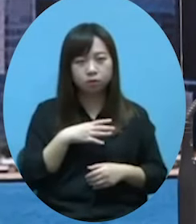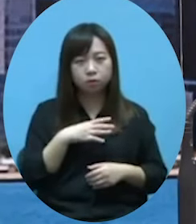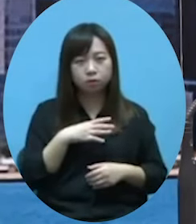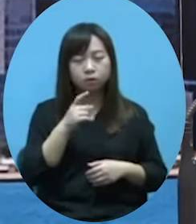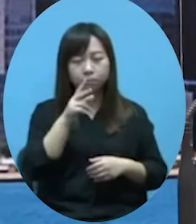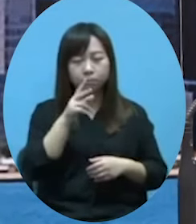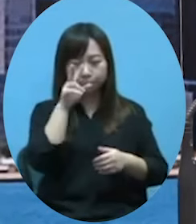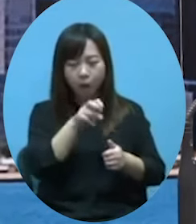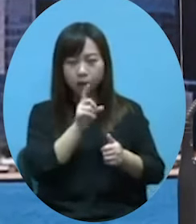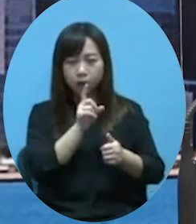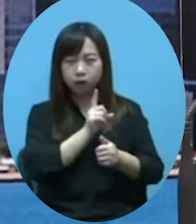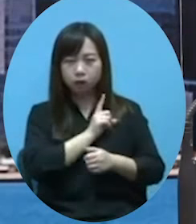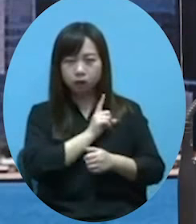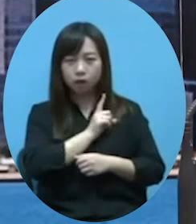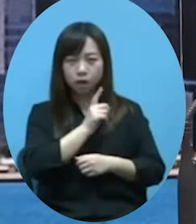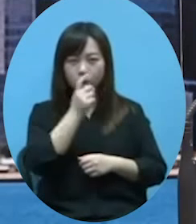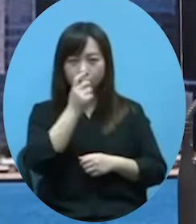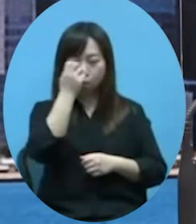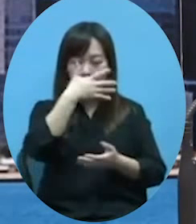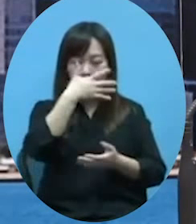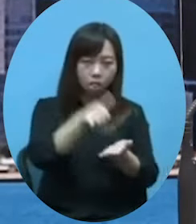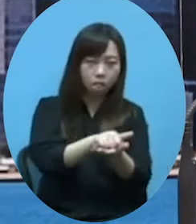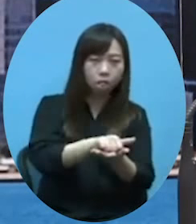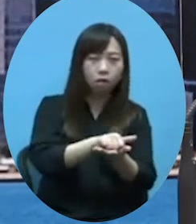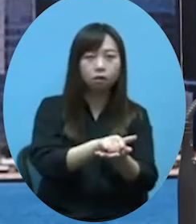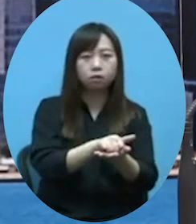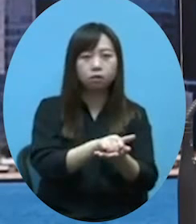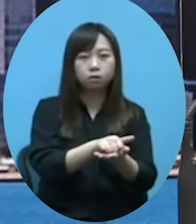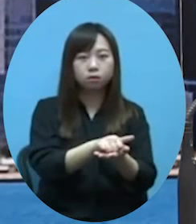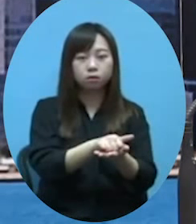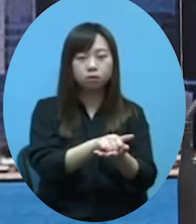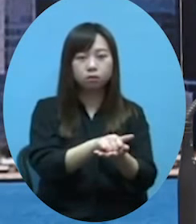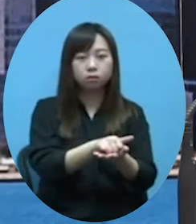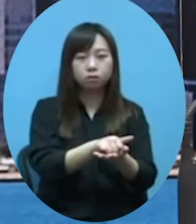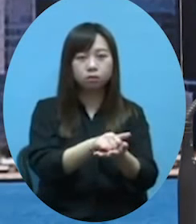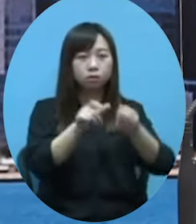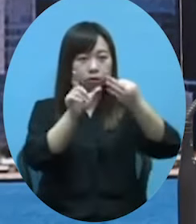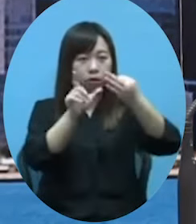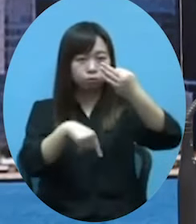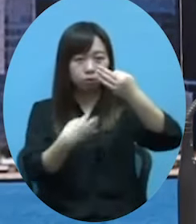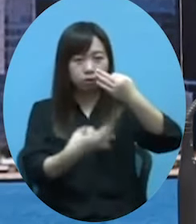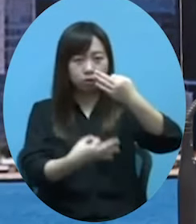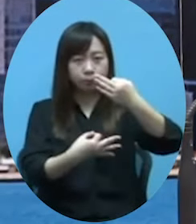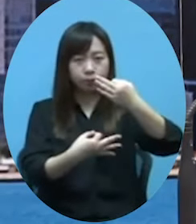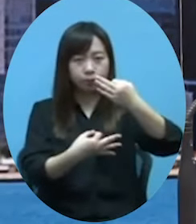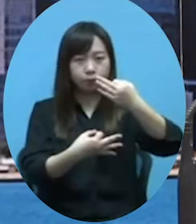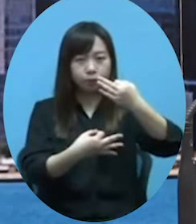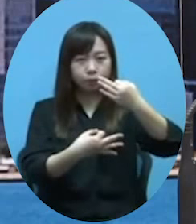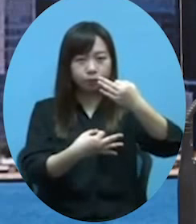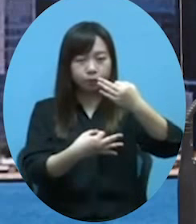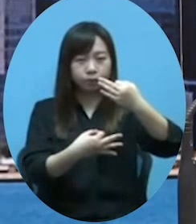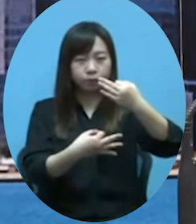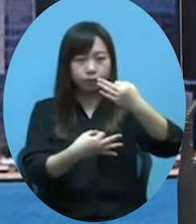發現她暈倒了後來3月3日就去了